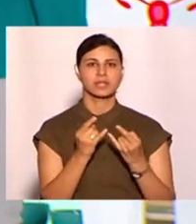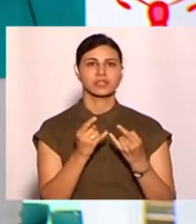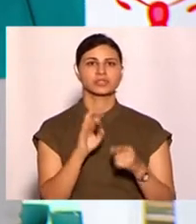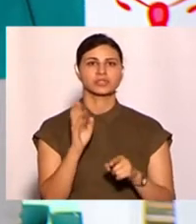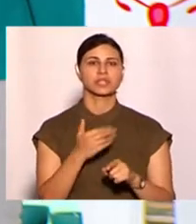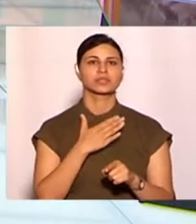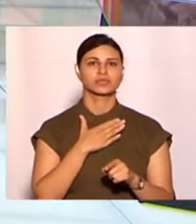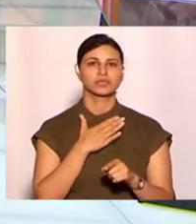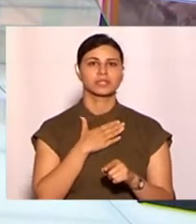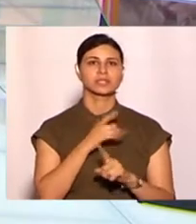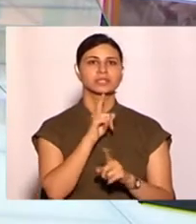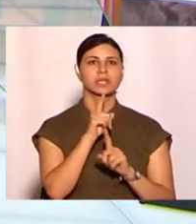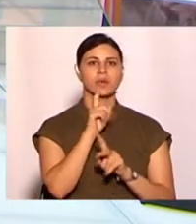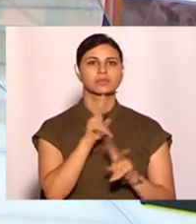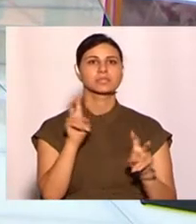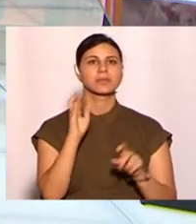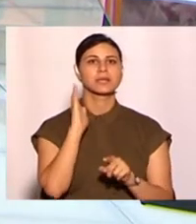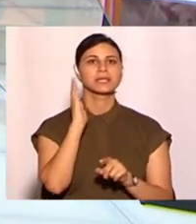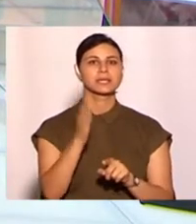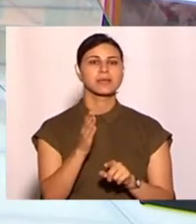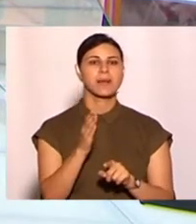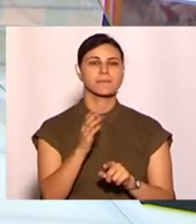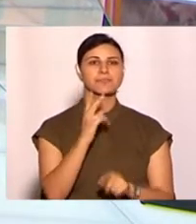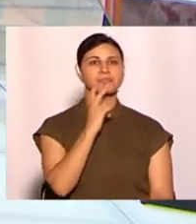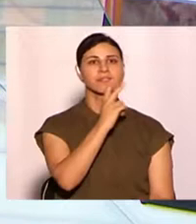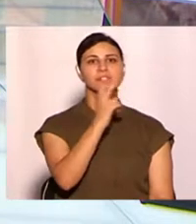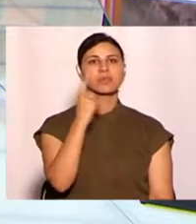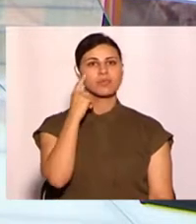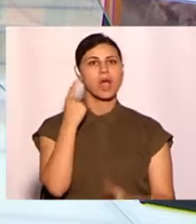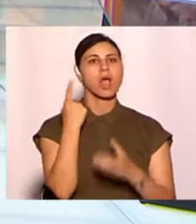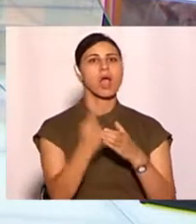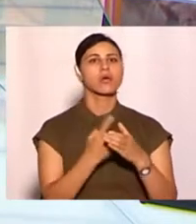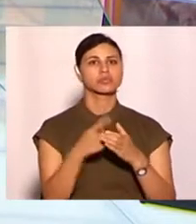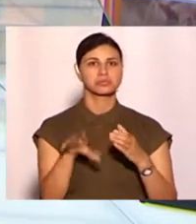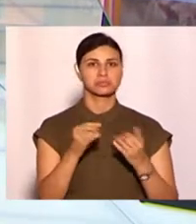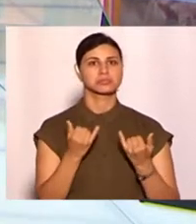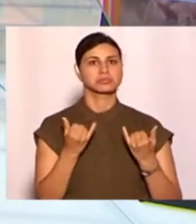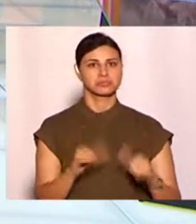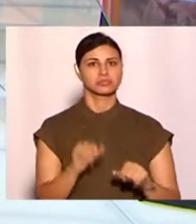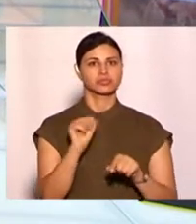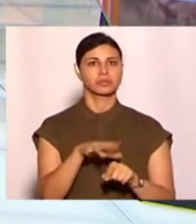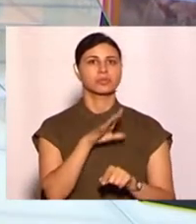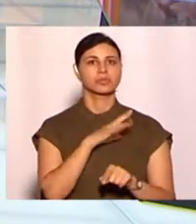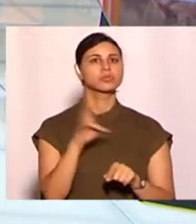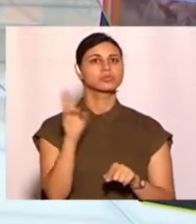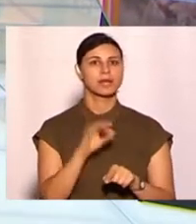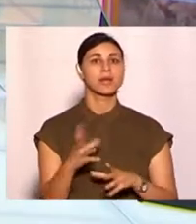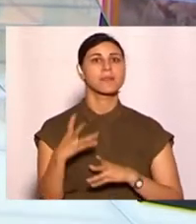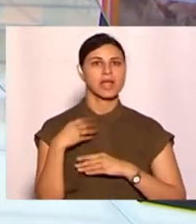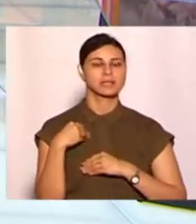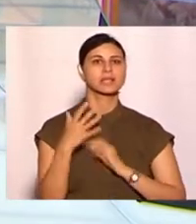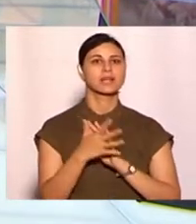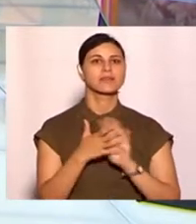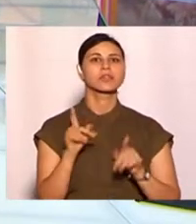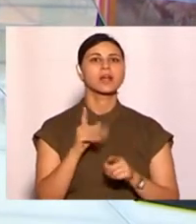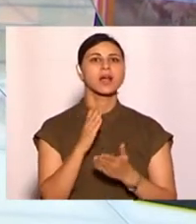და ჩვენი საუბრის თემა იქნება ვირტუალური აუტიზმი. შეიძლება უცნაურად ჟღერს ეს ტერმინი, მაგრამ მოდით ერთად